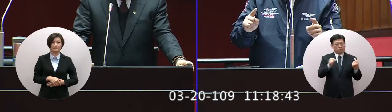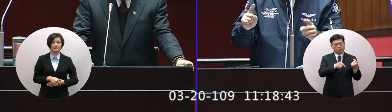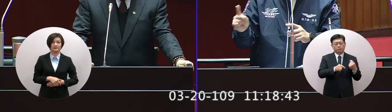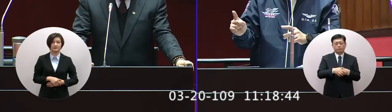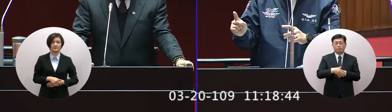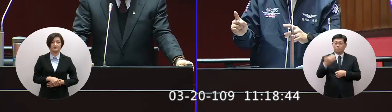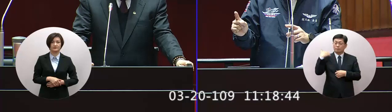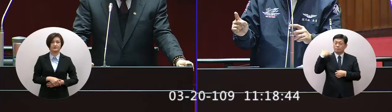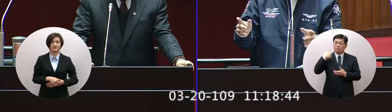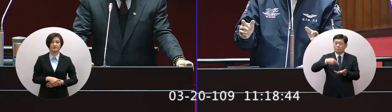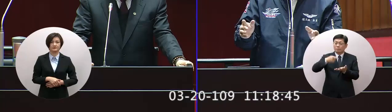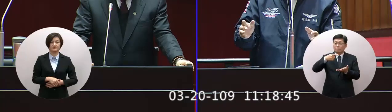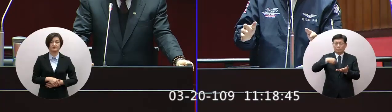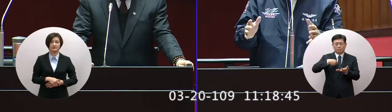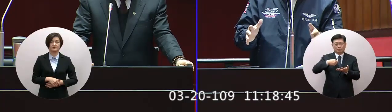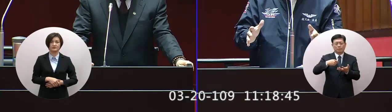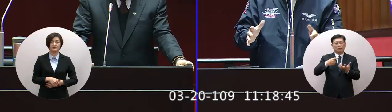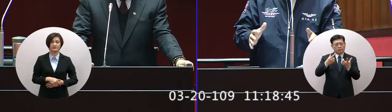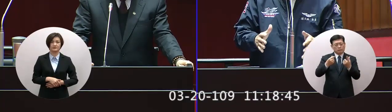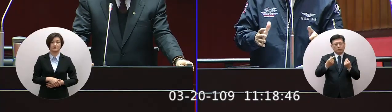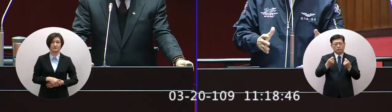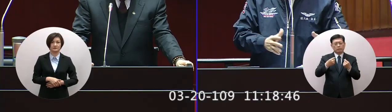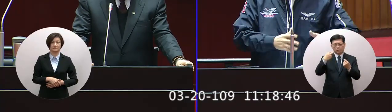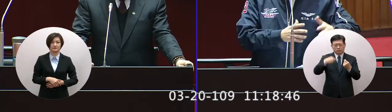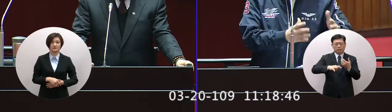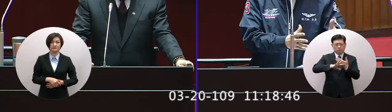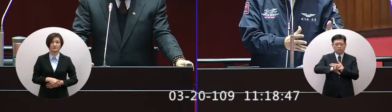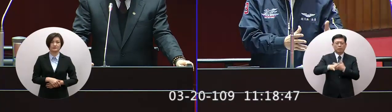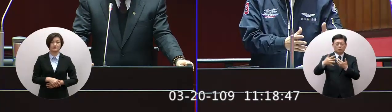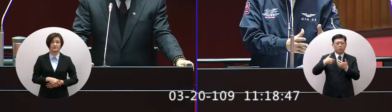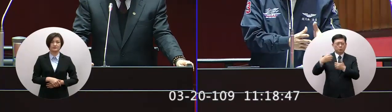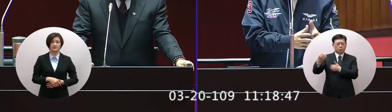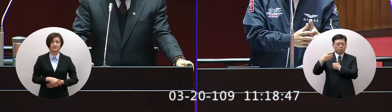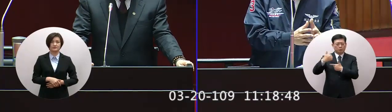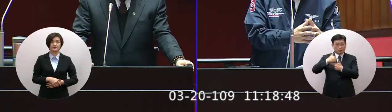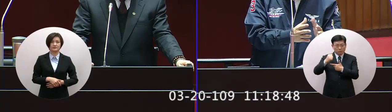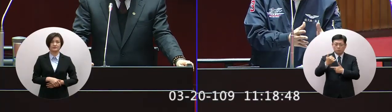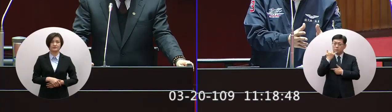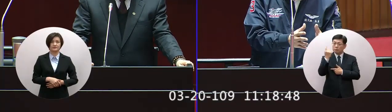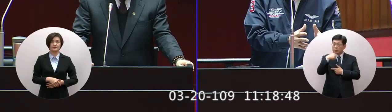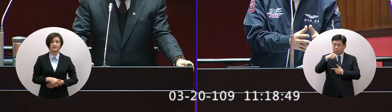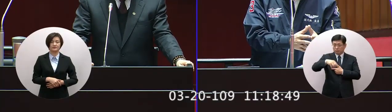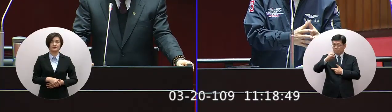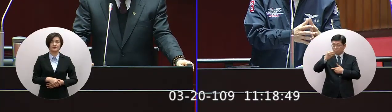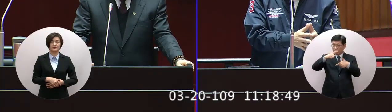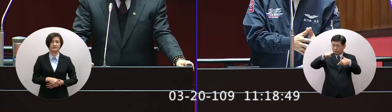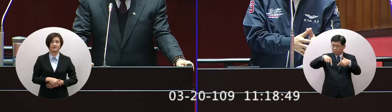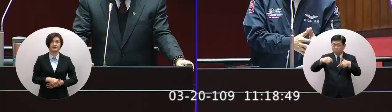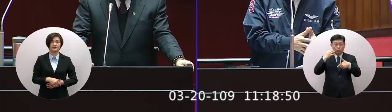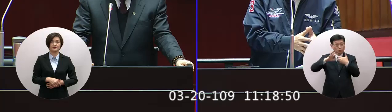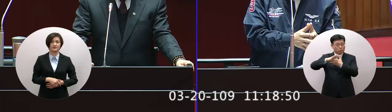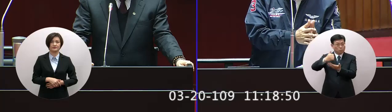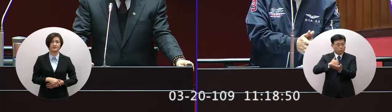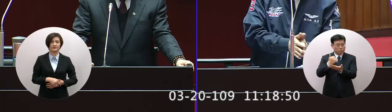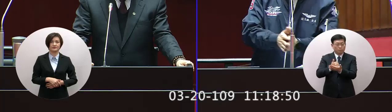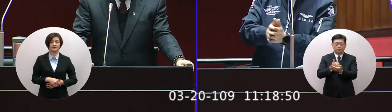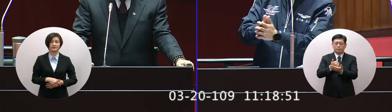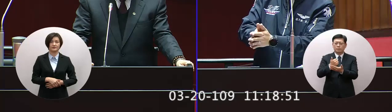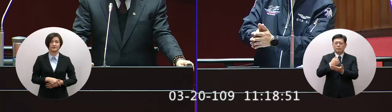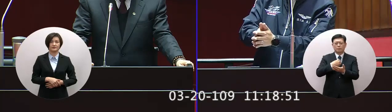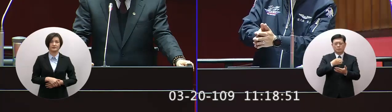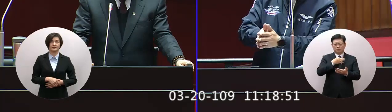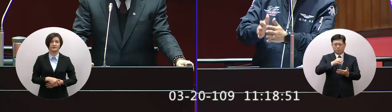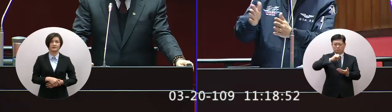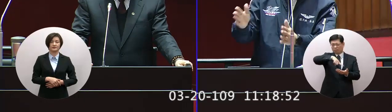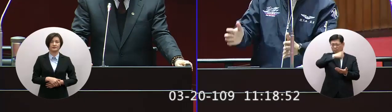在我们上一届的后期，其实也包括很多人有人建议说，这个相关里面的零组件，如果是进口的部分，可不可以不